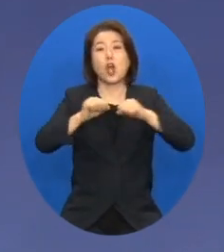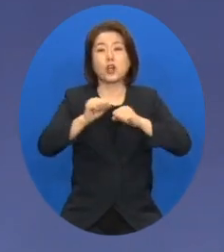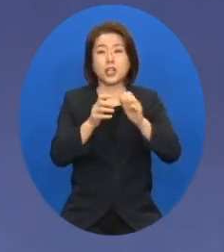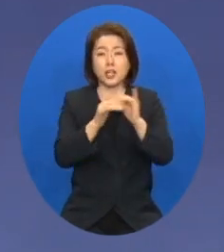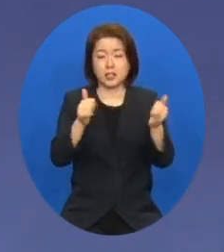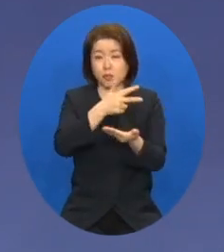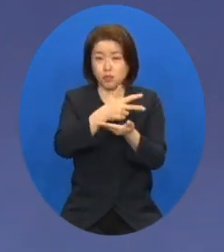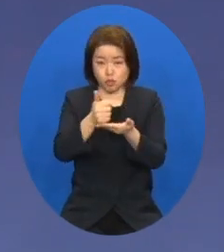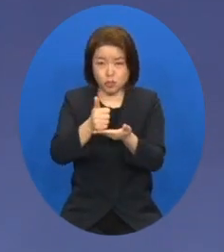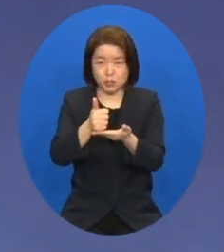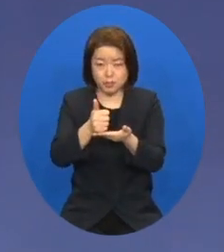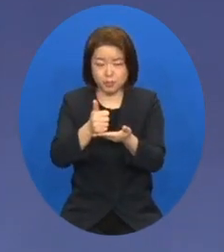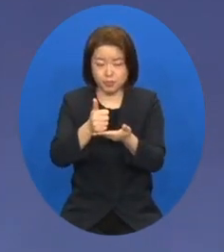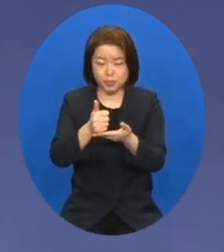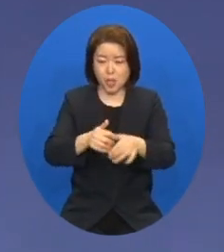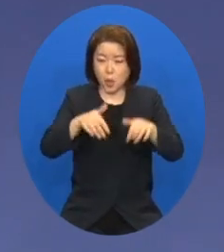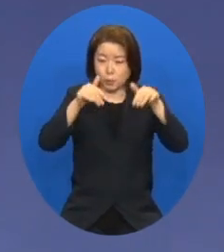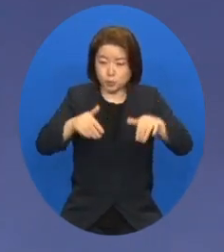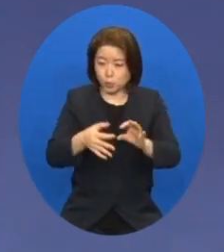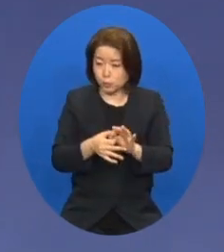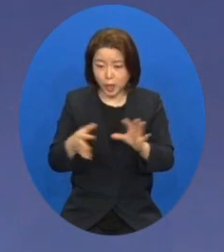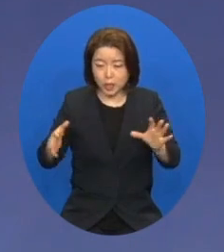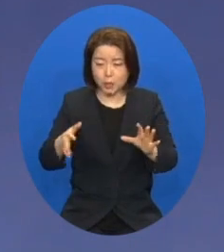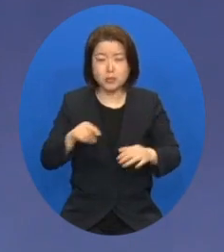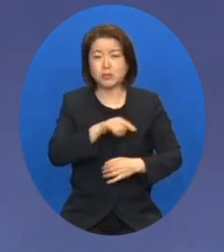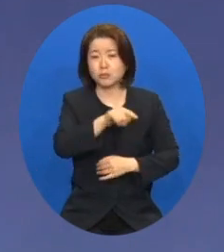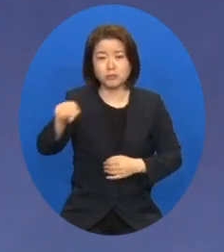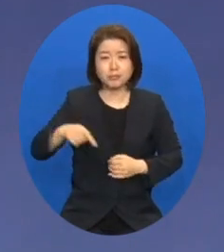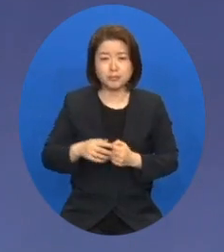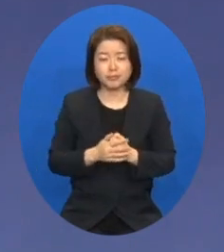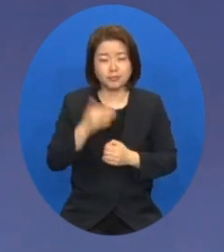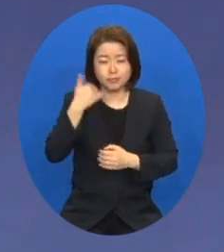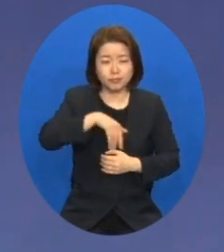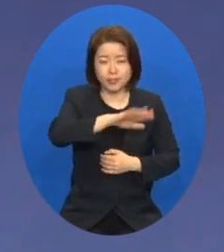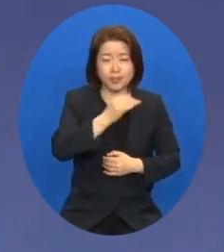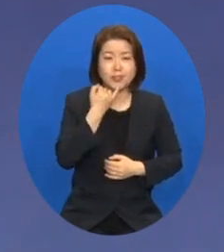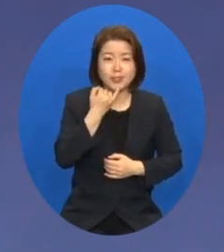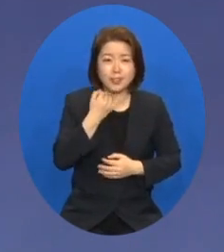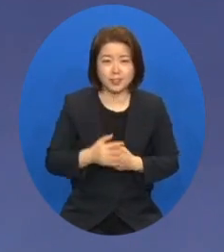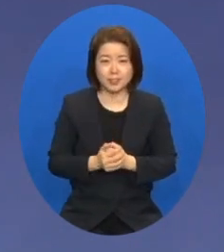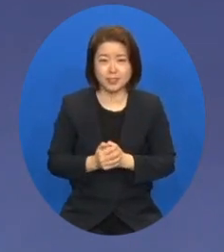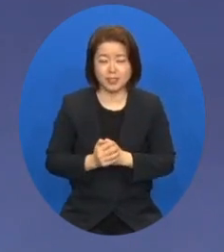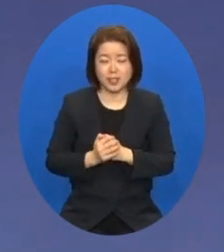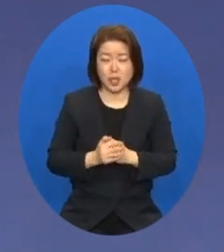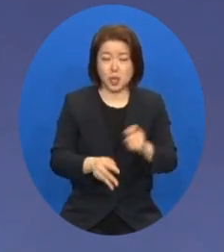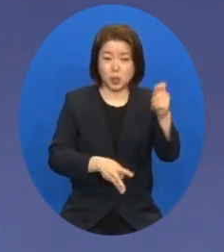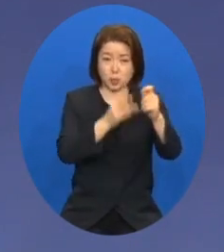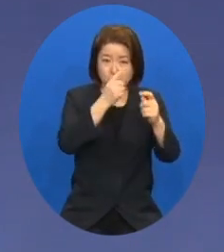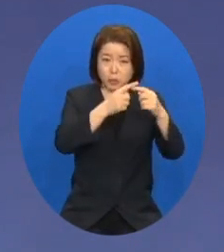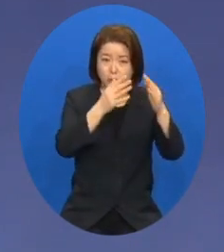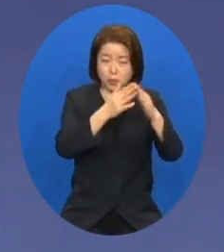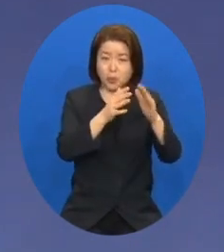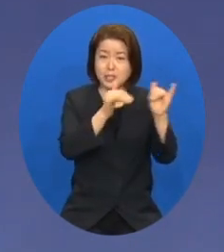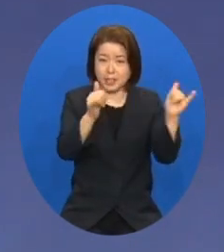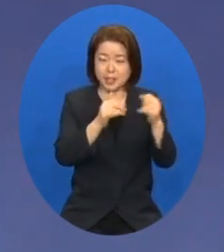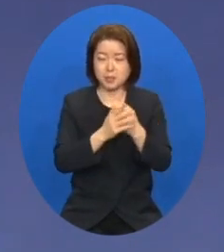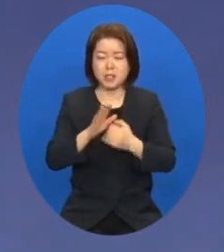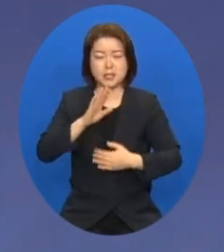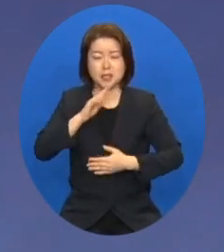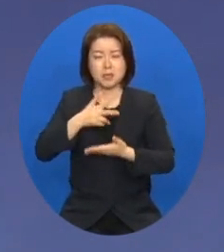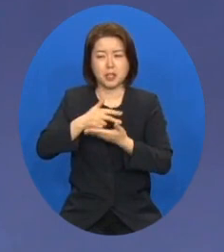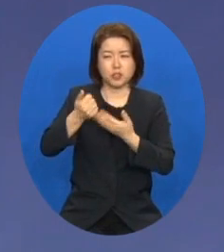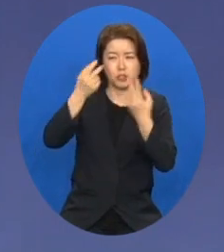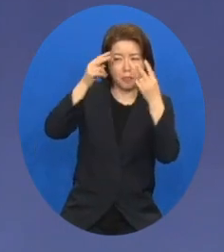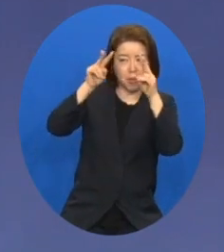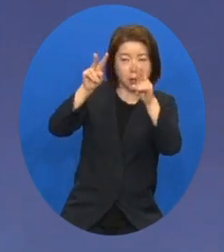이시라면 종이 누구 이든지 간에 그게 무슨 상관이 있겠습니까 고린도교회 교인들이 정말 주님을